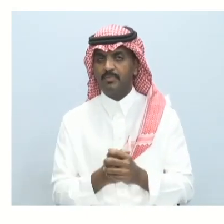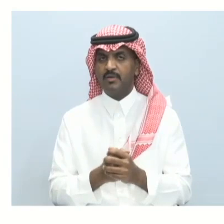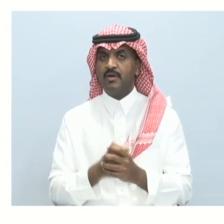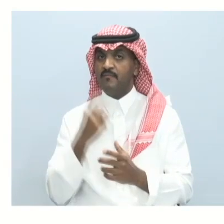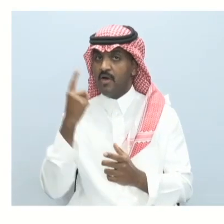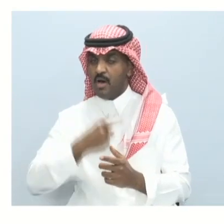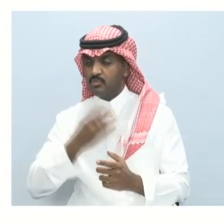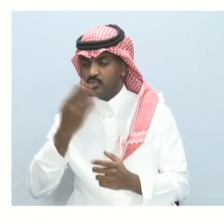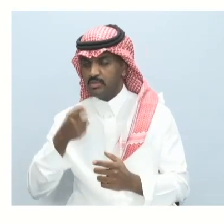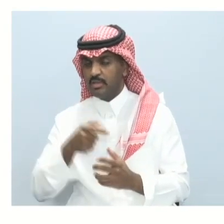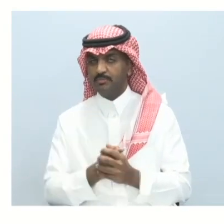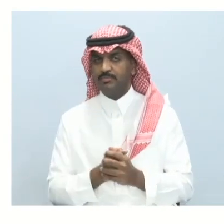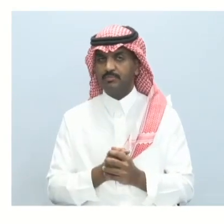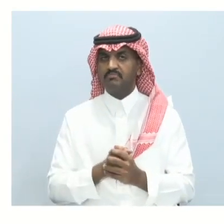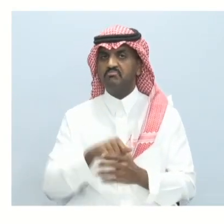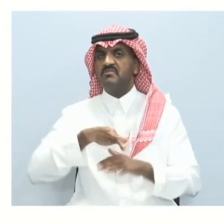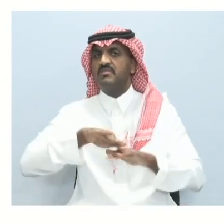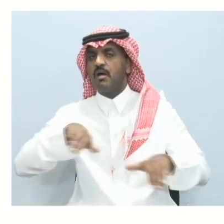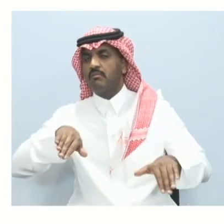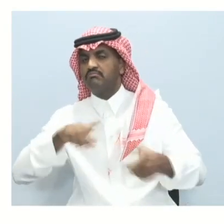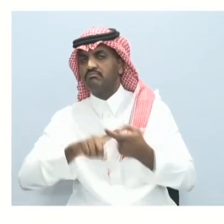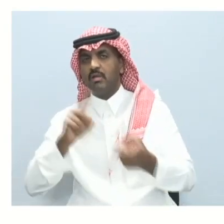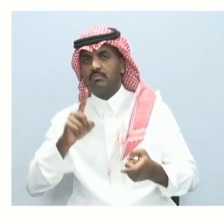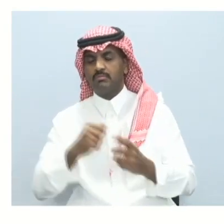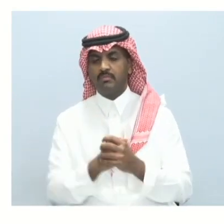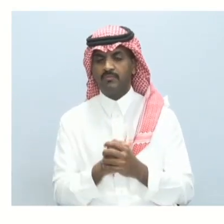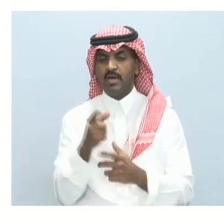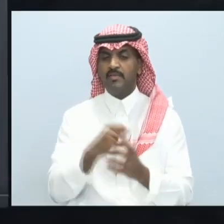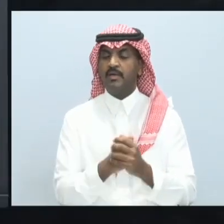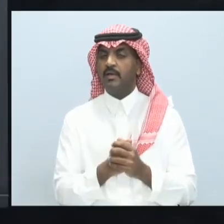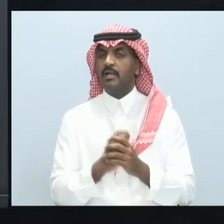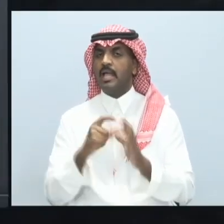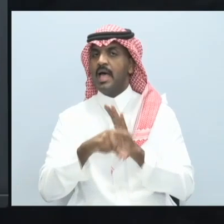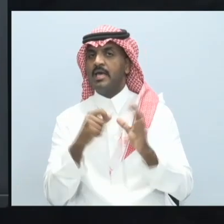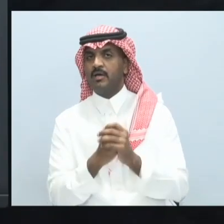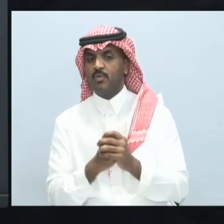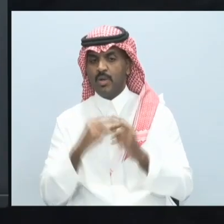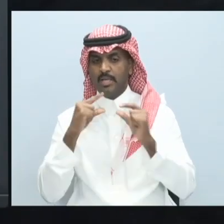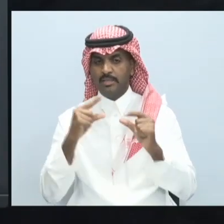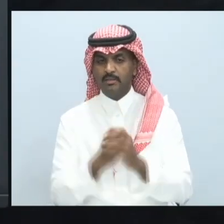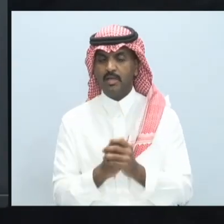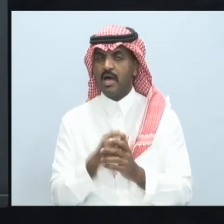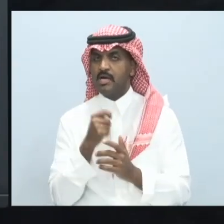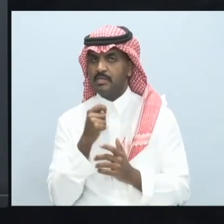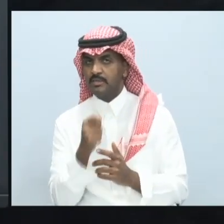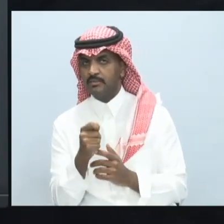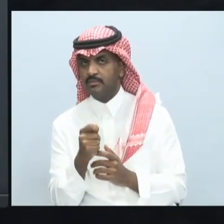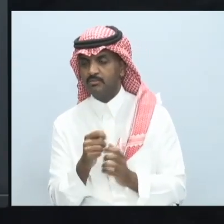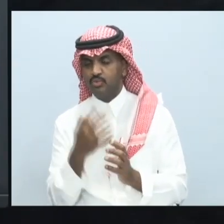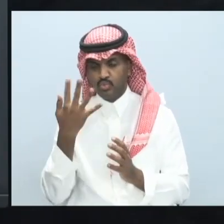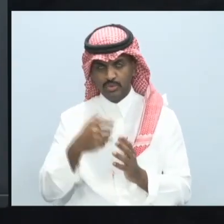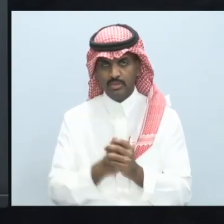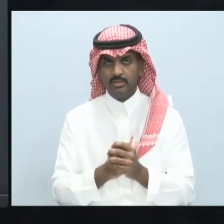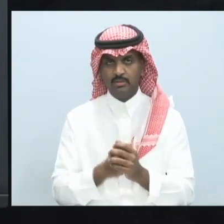صلى الله عليه وسلم بفراقها فهذه الايه والحديث هما اصل في مشروعيه